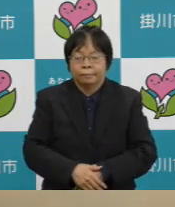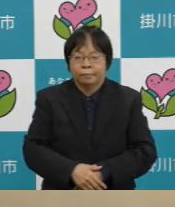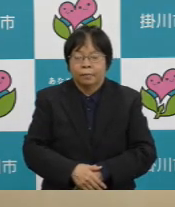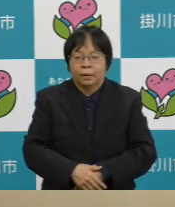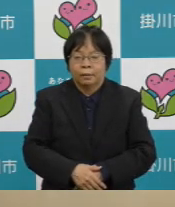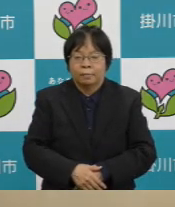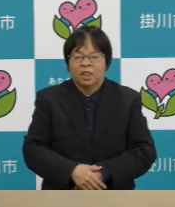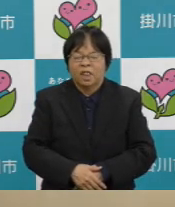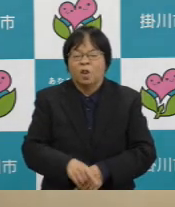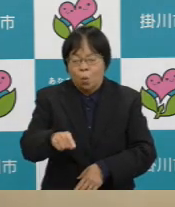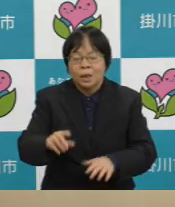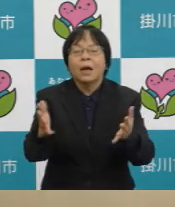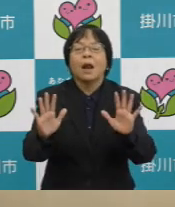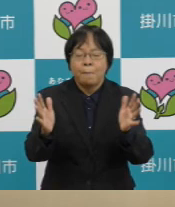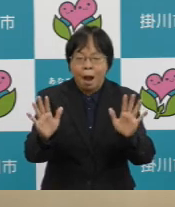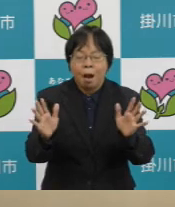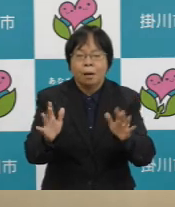なければ